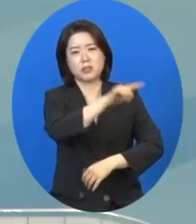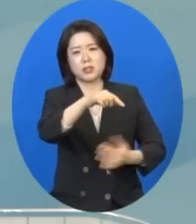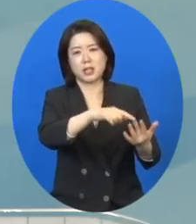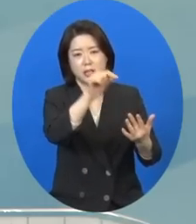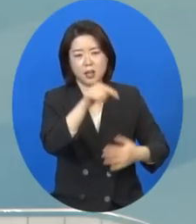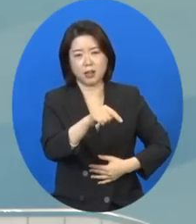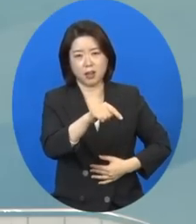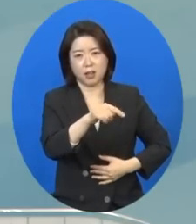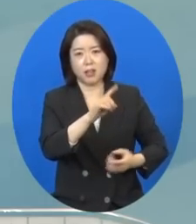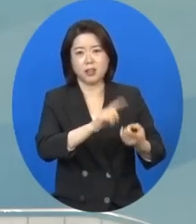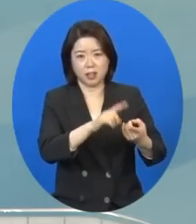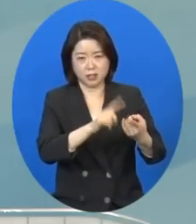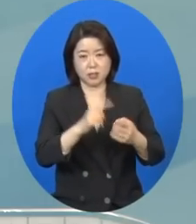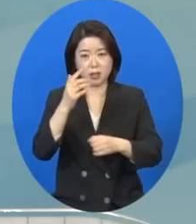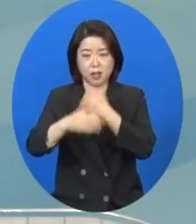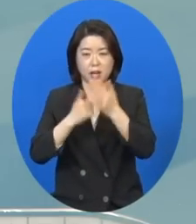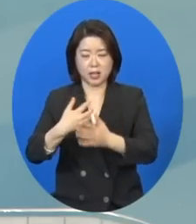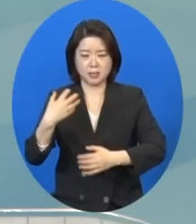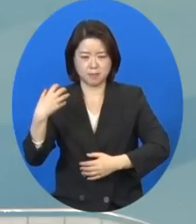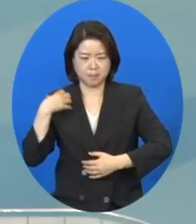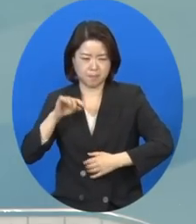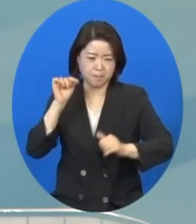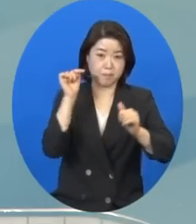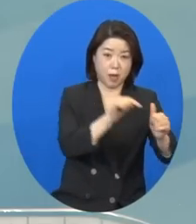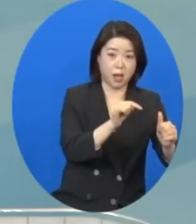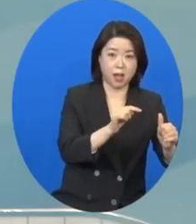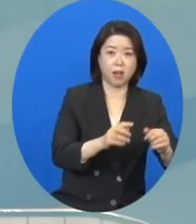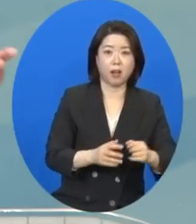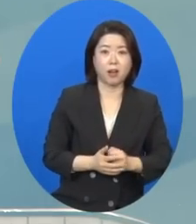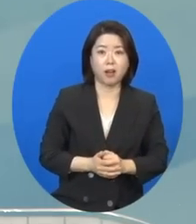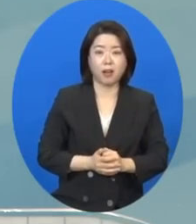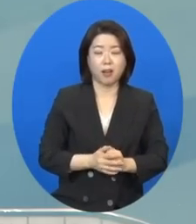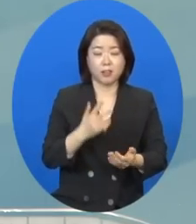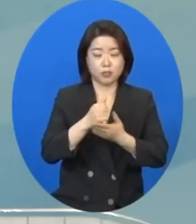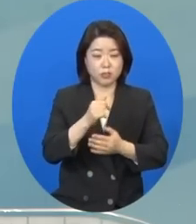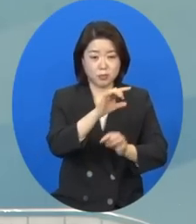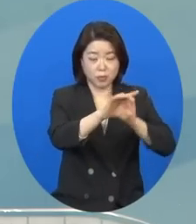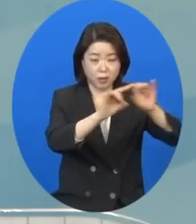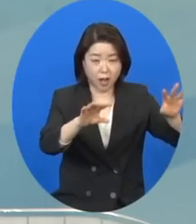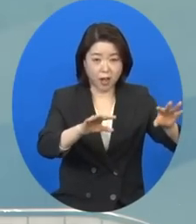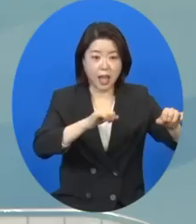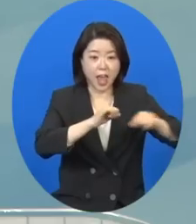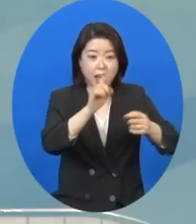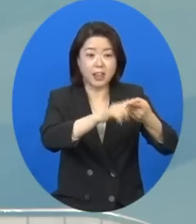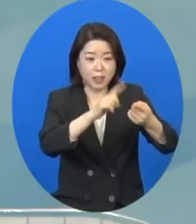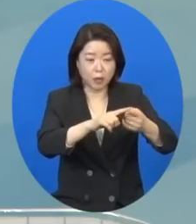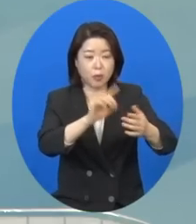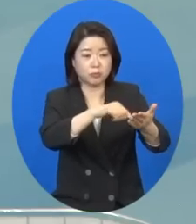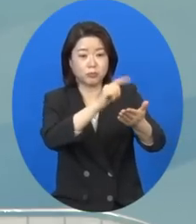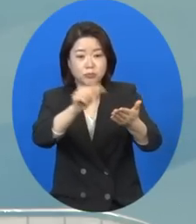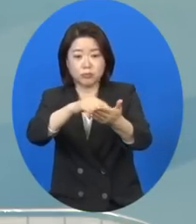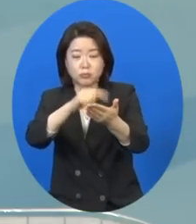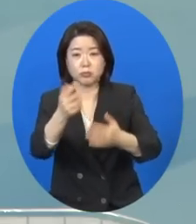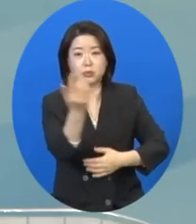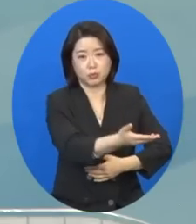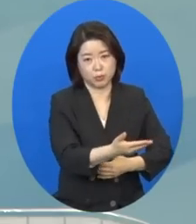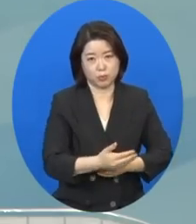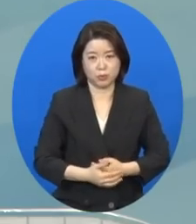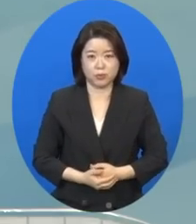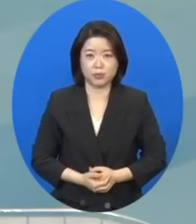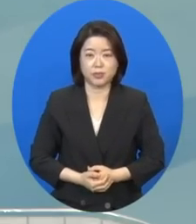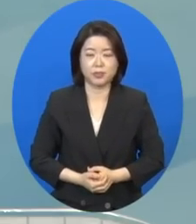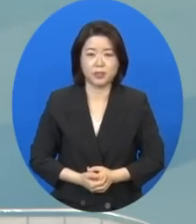대한 선택에 대해서 하나님은 책임을 물으실 거예요 주님께서는 각 사람에게 행한 대로 갚으시기 때문에 그렇습니다